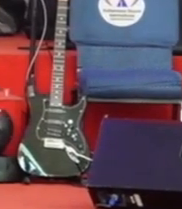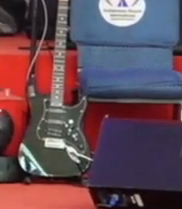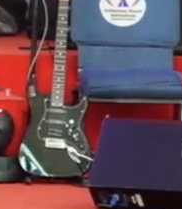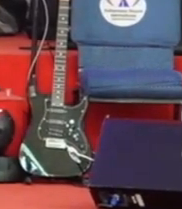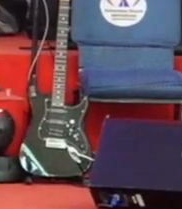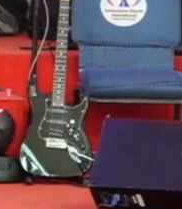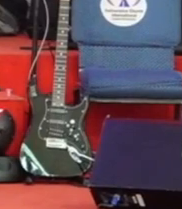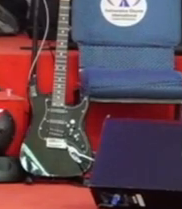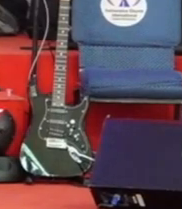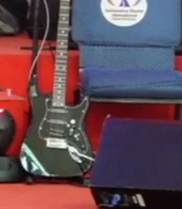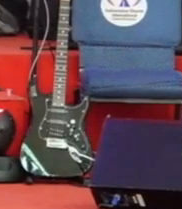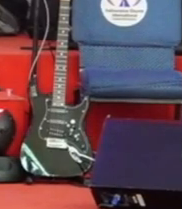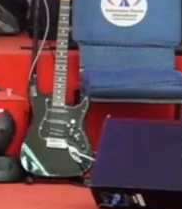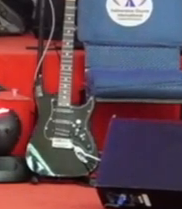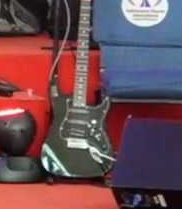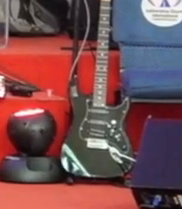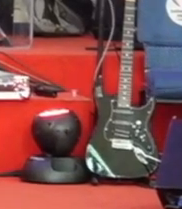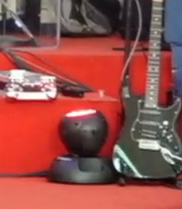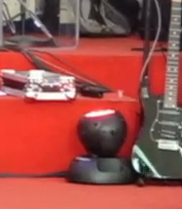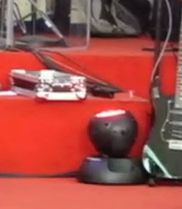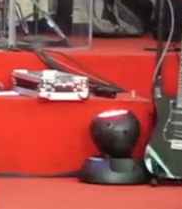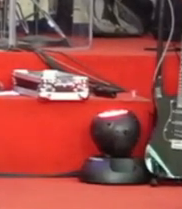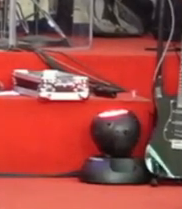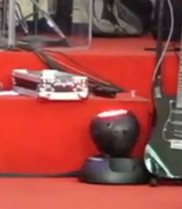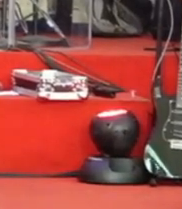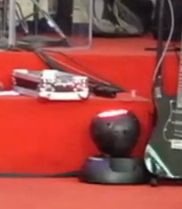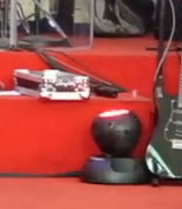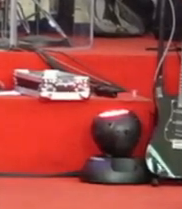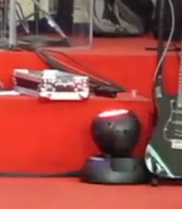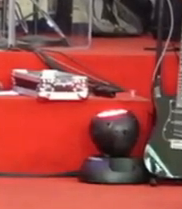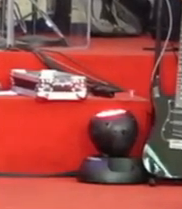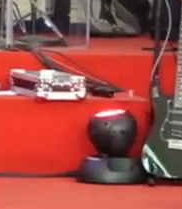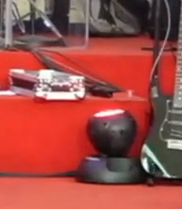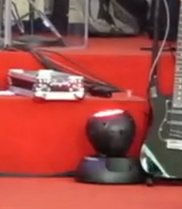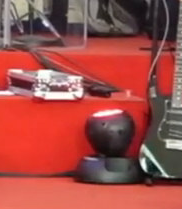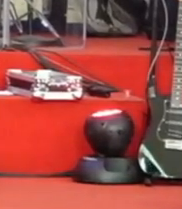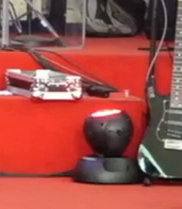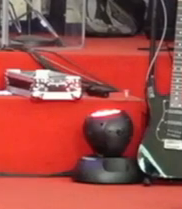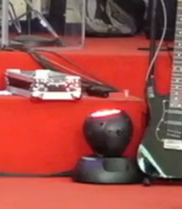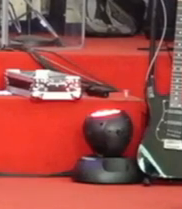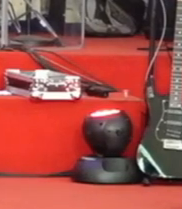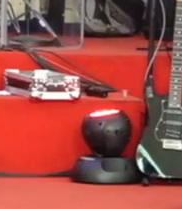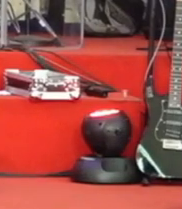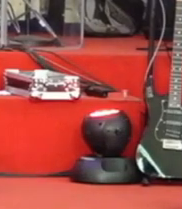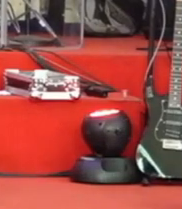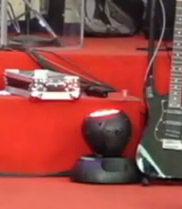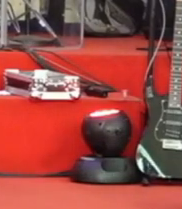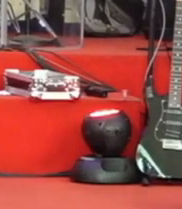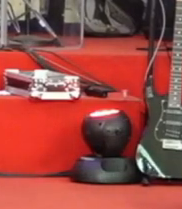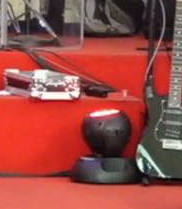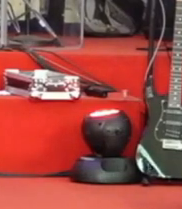aseme kwa maisha yako. The Lord God has spoken in your life. Mungu tayari ashazungumza kwa maisha yako. If you obey the Lord and serve the Lord,